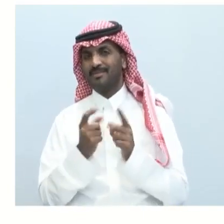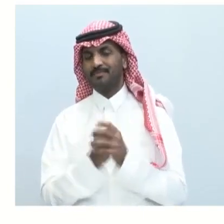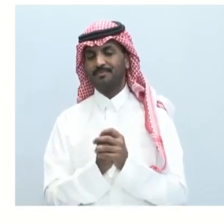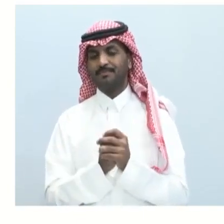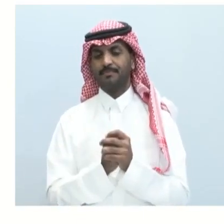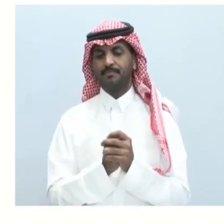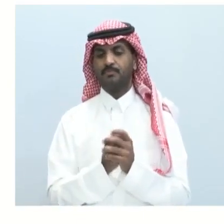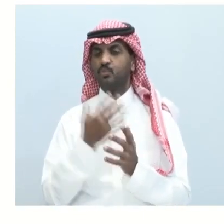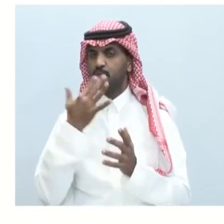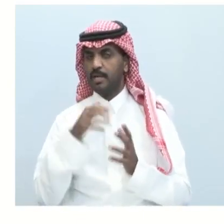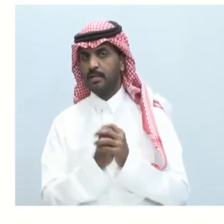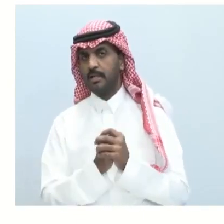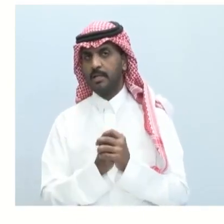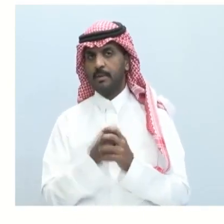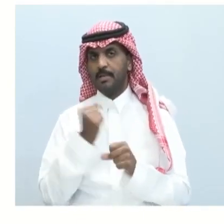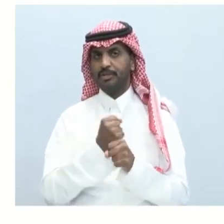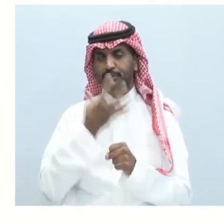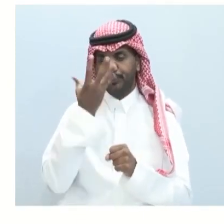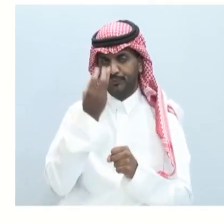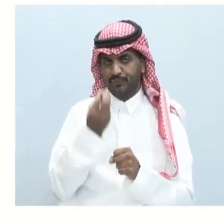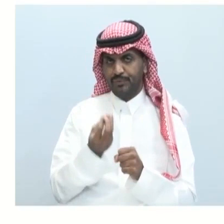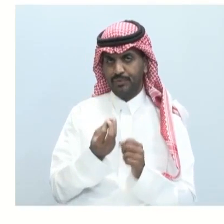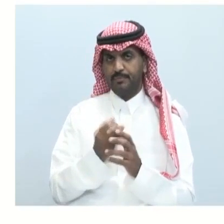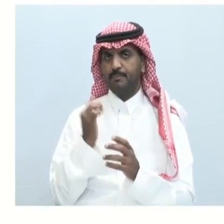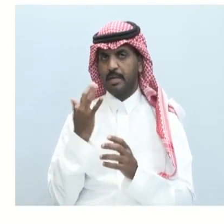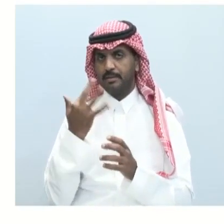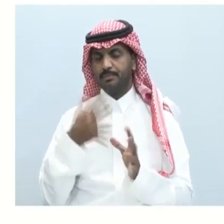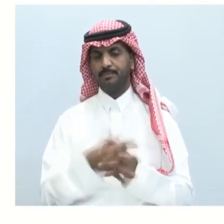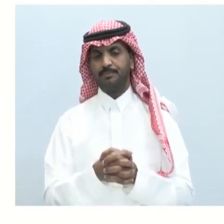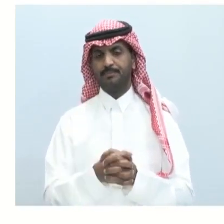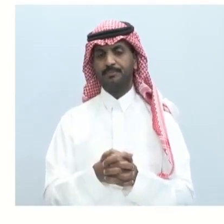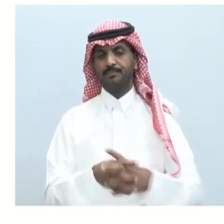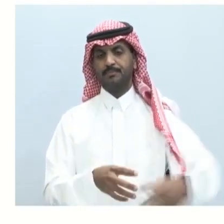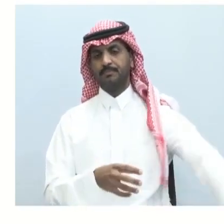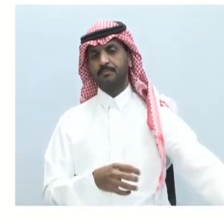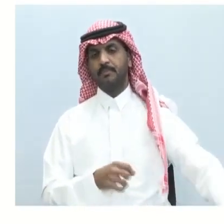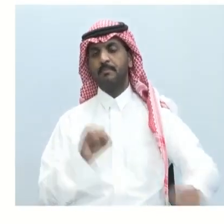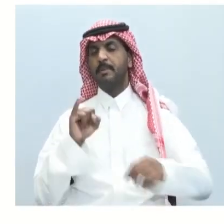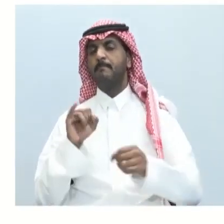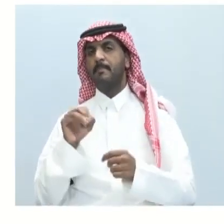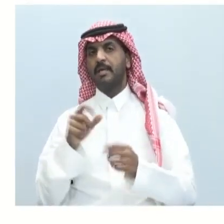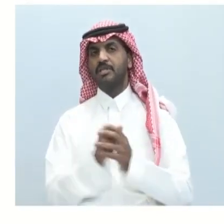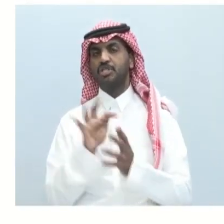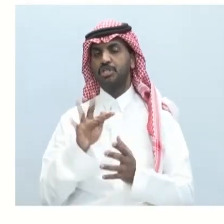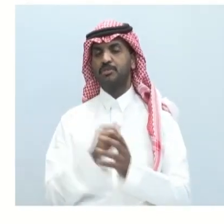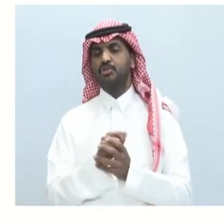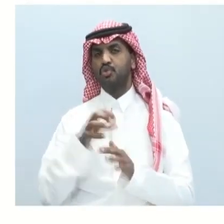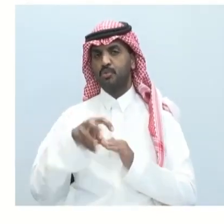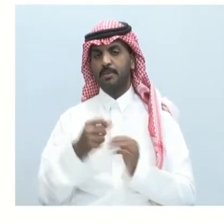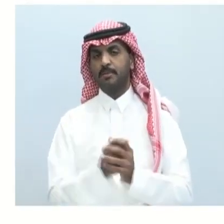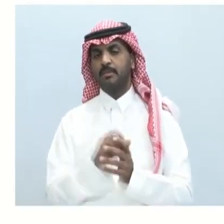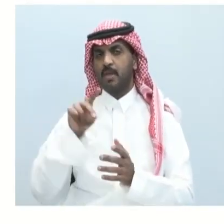لكي تسهل عليك عمليه حفظ هذه المراتب التصنيفيه مش طرف الميم مملكه الشين شعبه